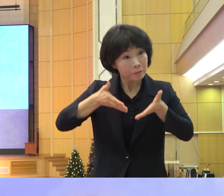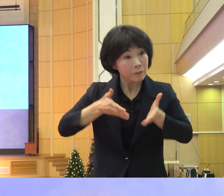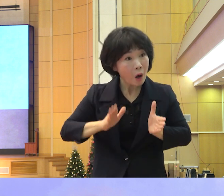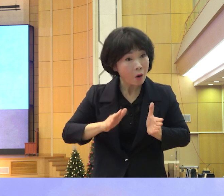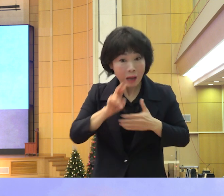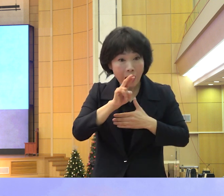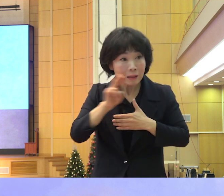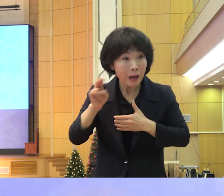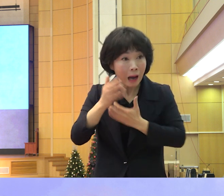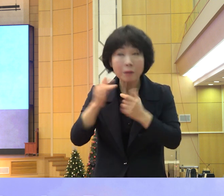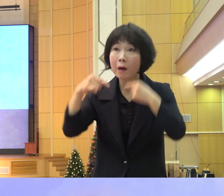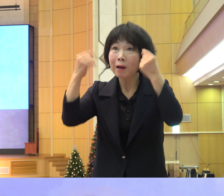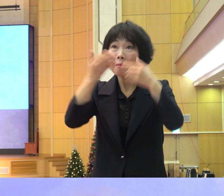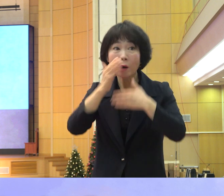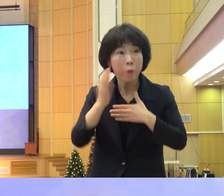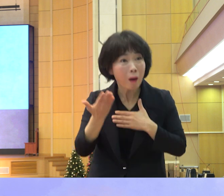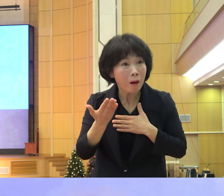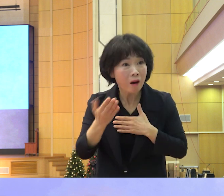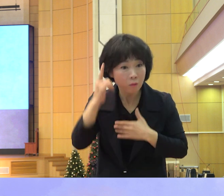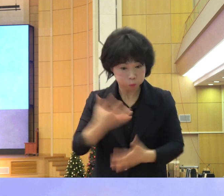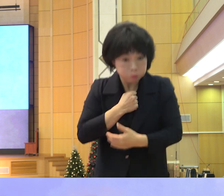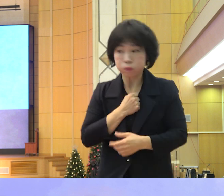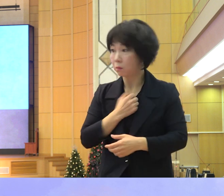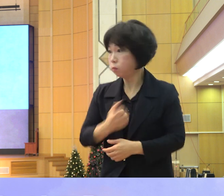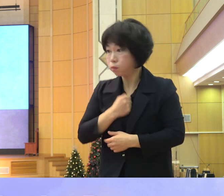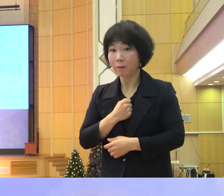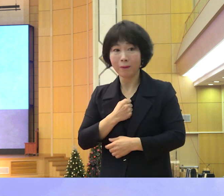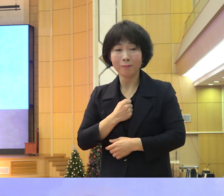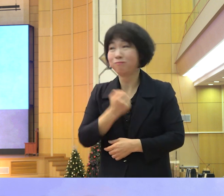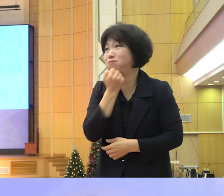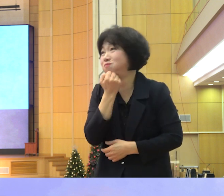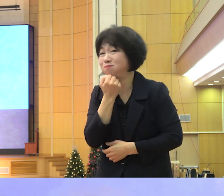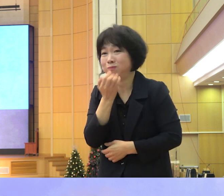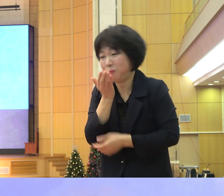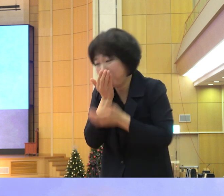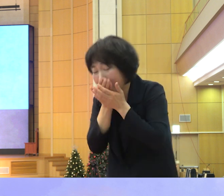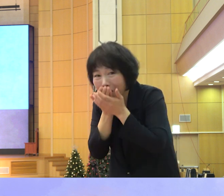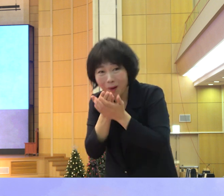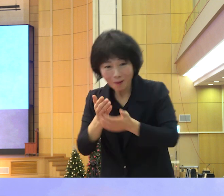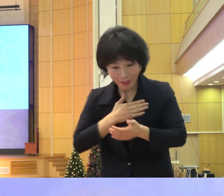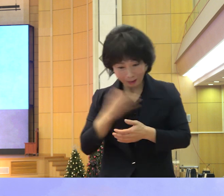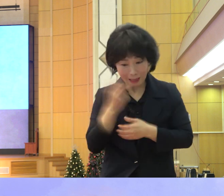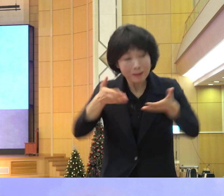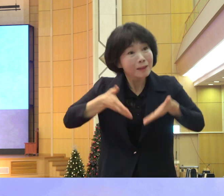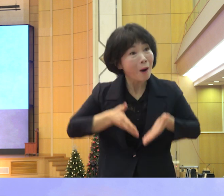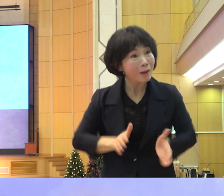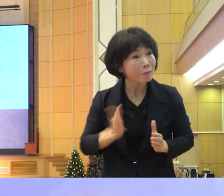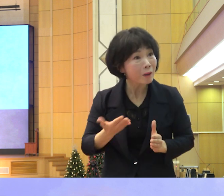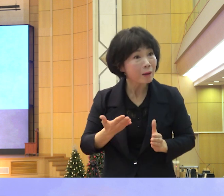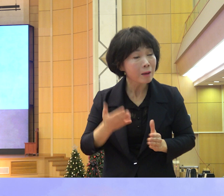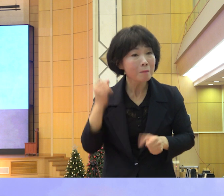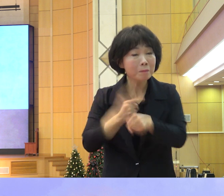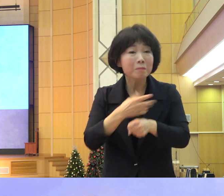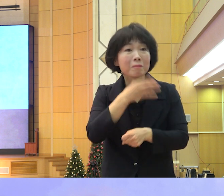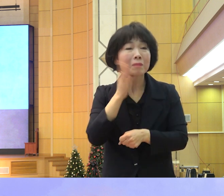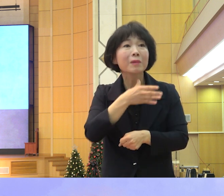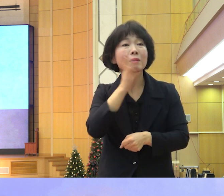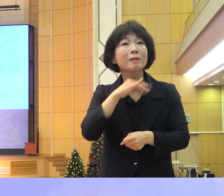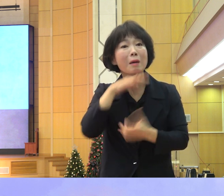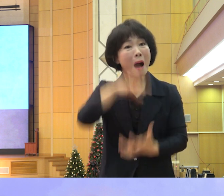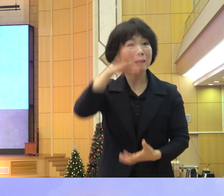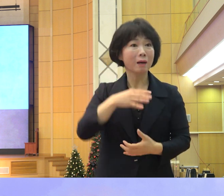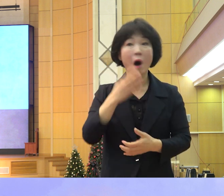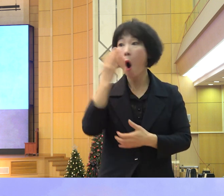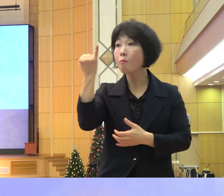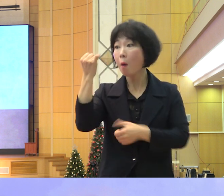거예요. 그러니까 니고데모는 깜짝 놀랐죠. 아니 거듭난다면 어머니 뱃속에 다시 들어갔다 나와야 되나? 우리 어머니는